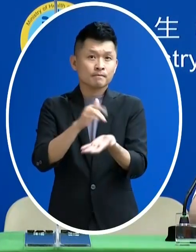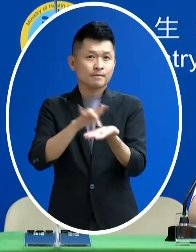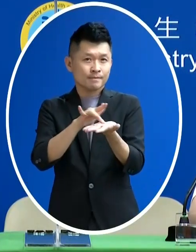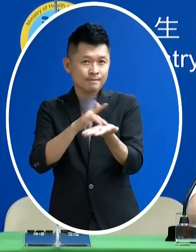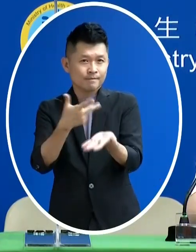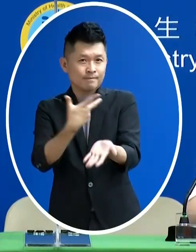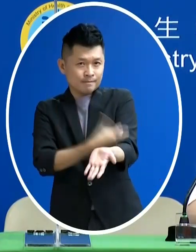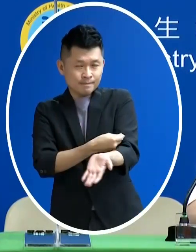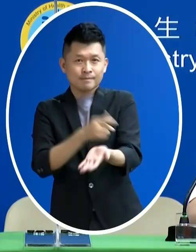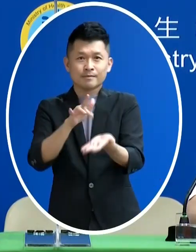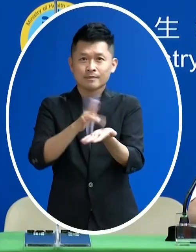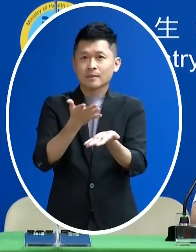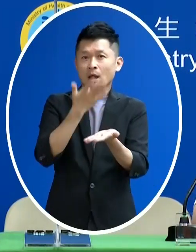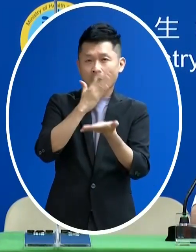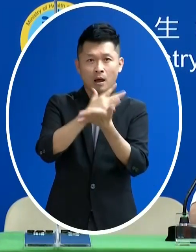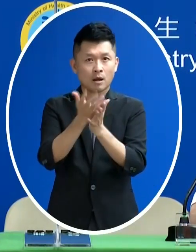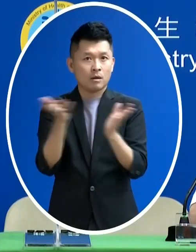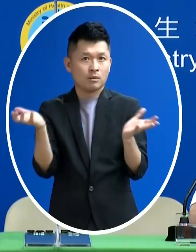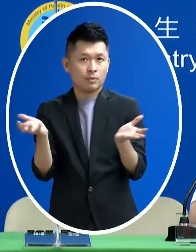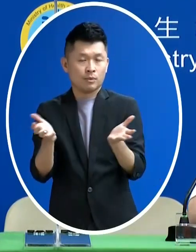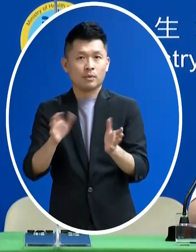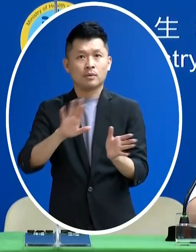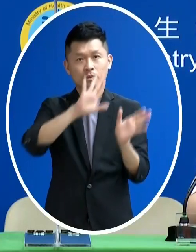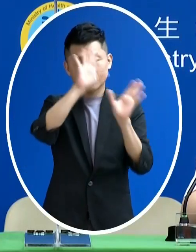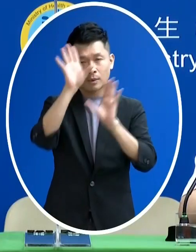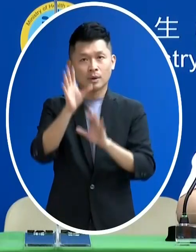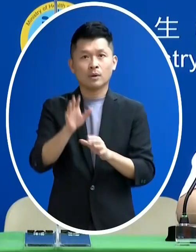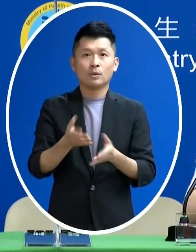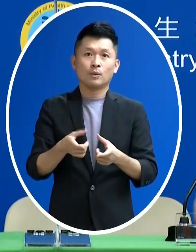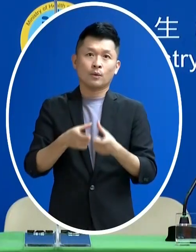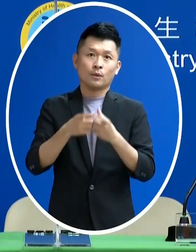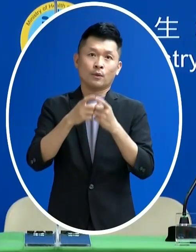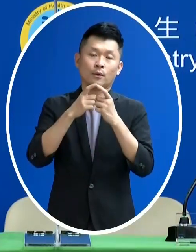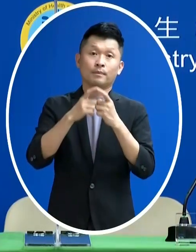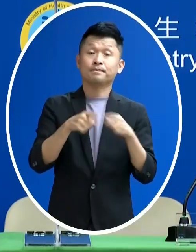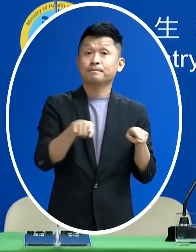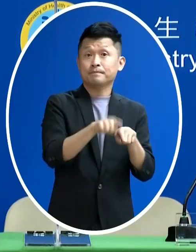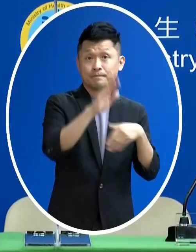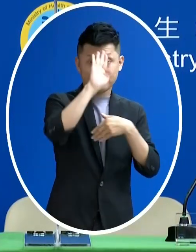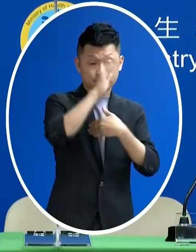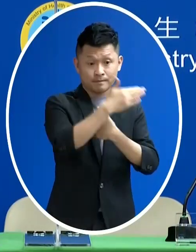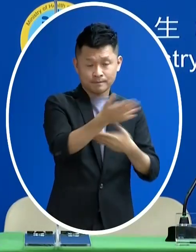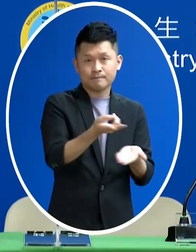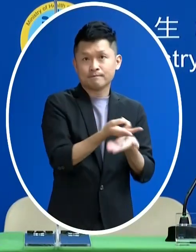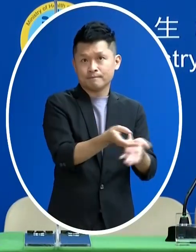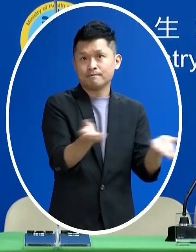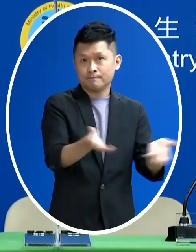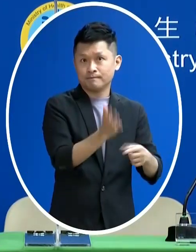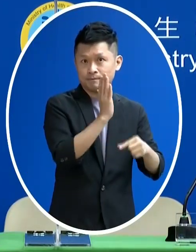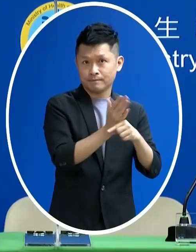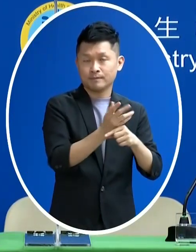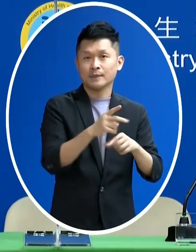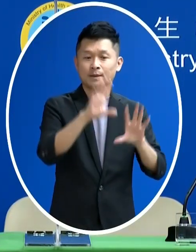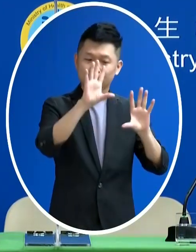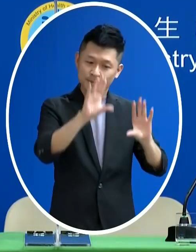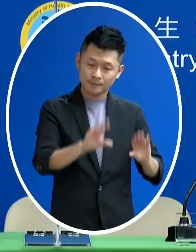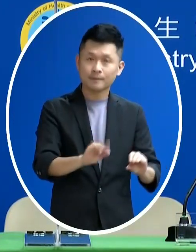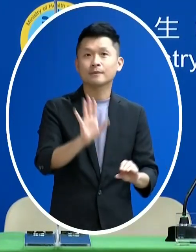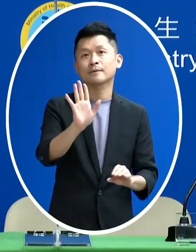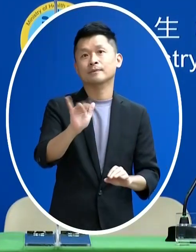的处理之后，症状已经改善，目前是仍然在一般病房当中住院治疗，病情已经恢复比较好